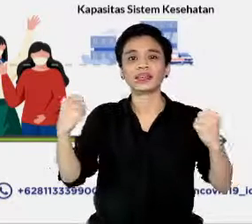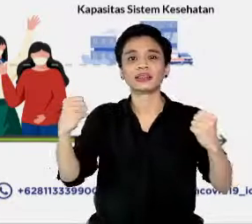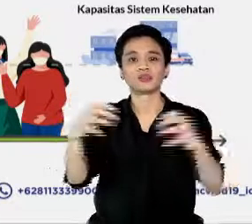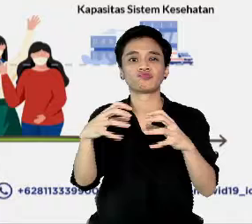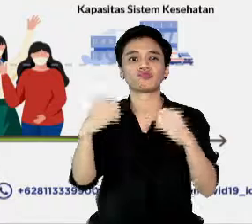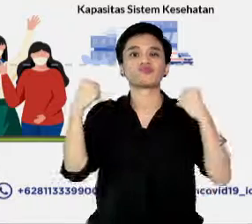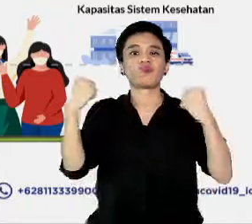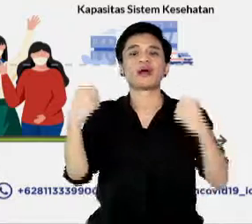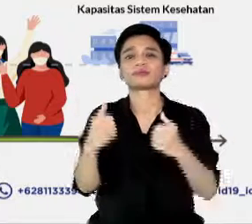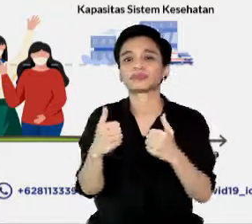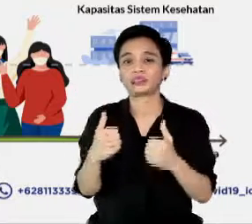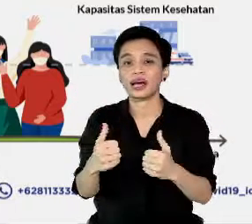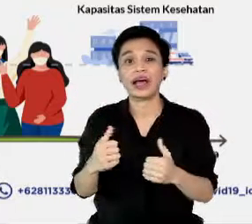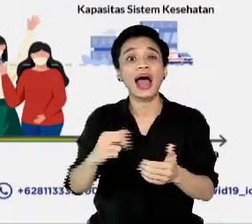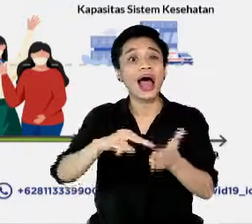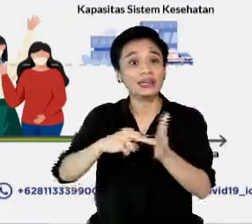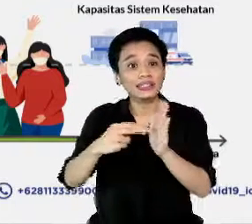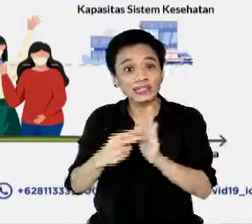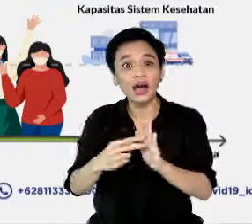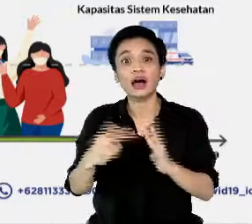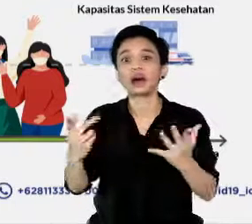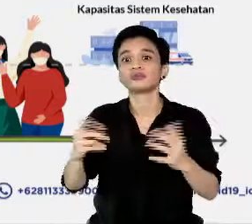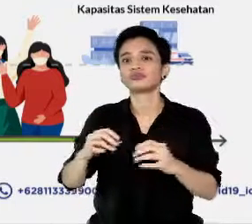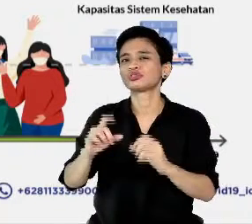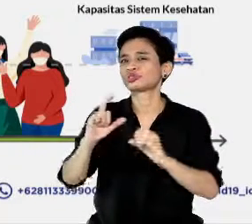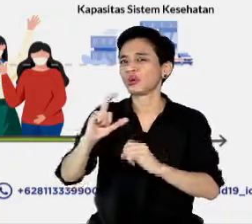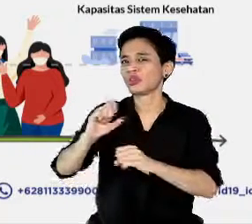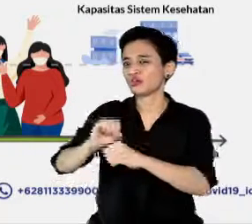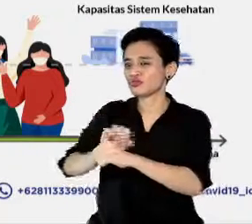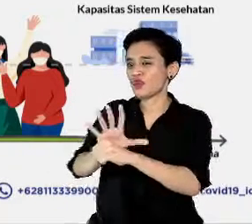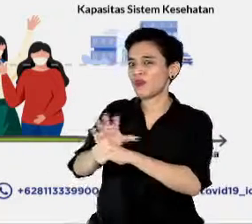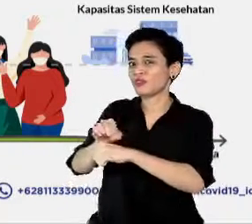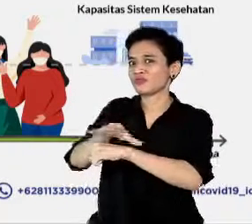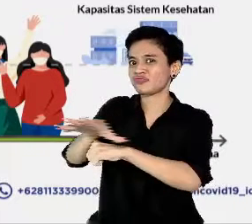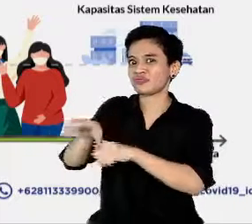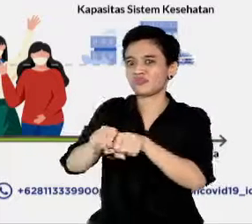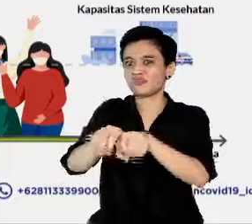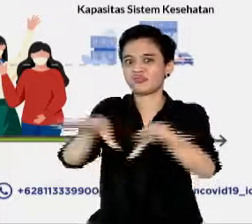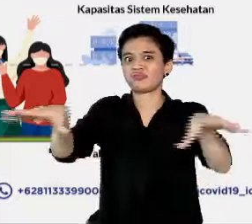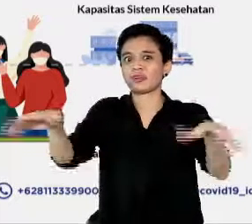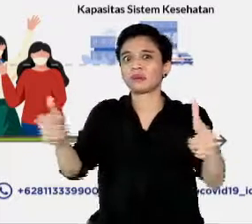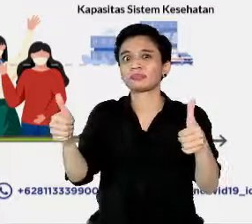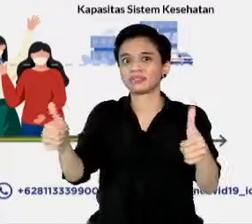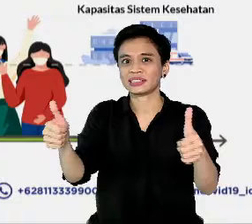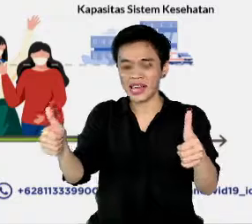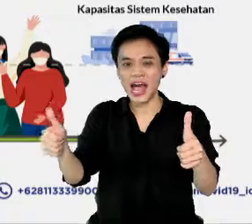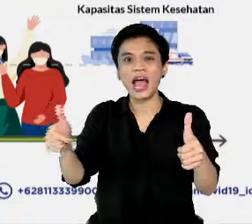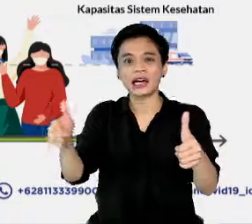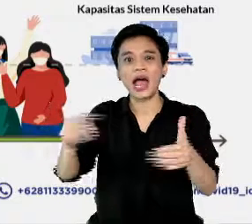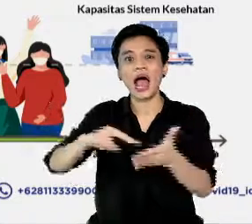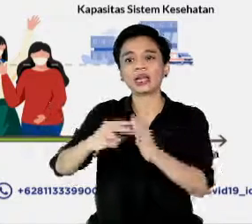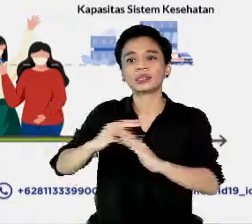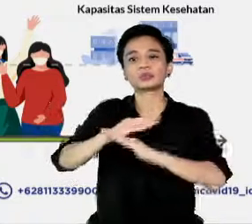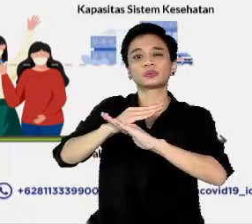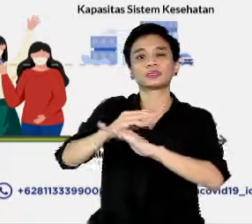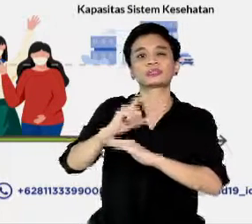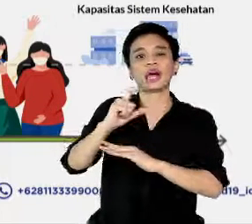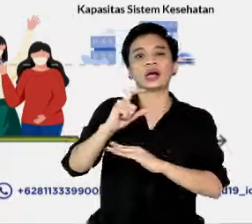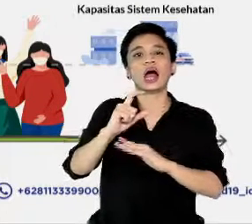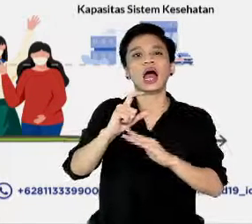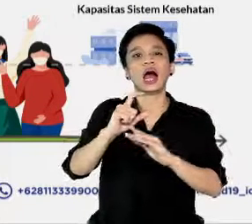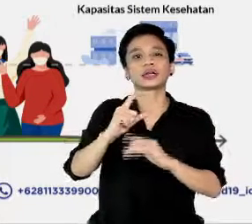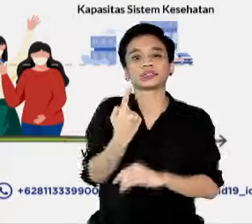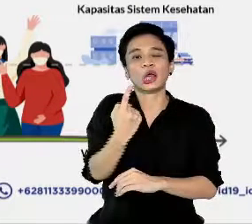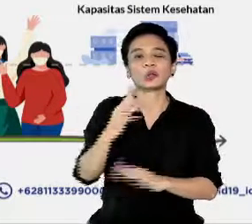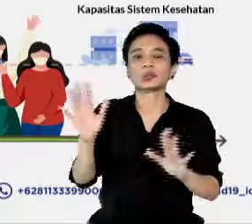prinsipnya upaya pencegahan penyakit menular seperti coffee 19 bersifat multiplicative setiap